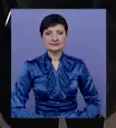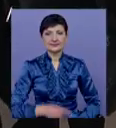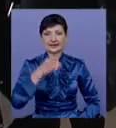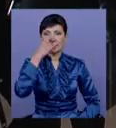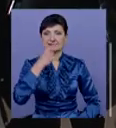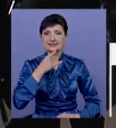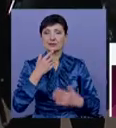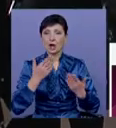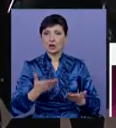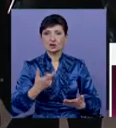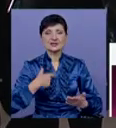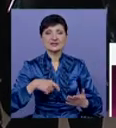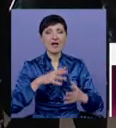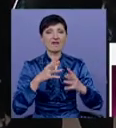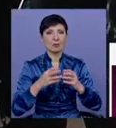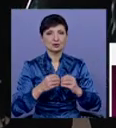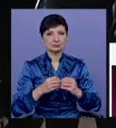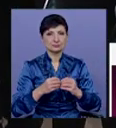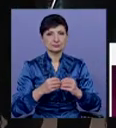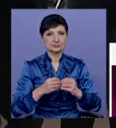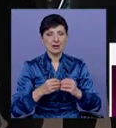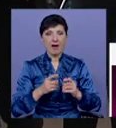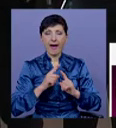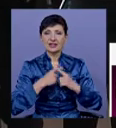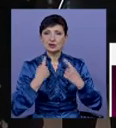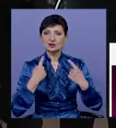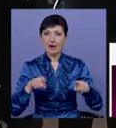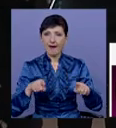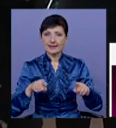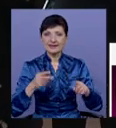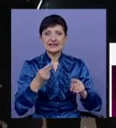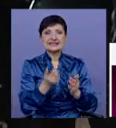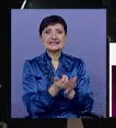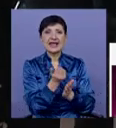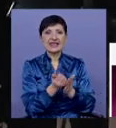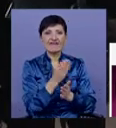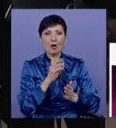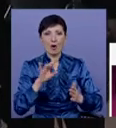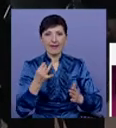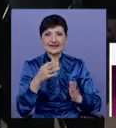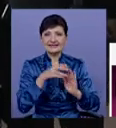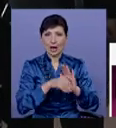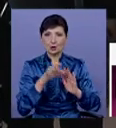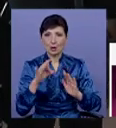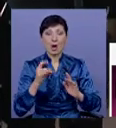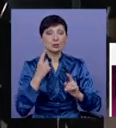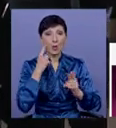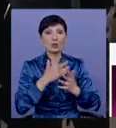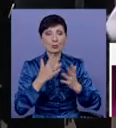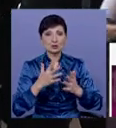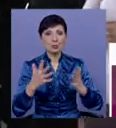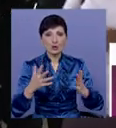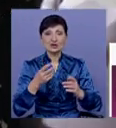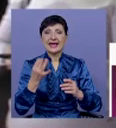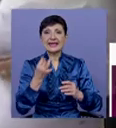Казахстан, конечно, себя в общем отличает сырьевыми секторами, но все больше и больше